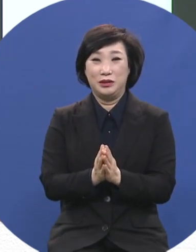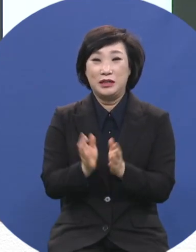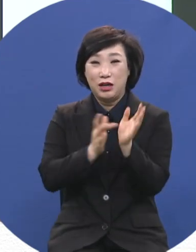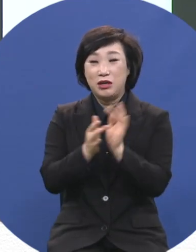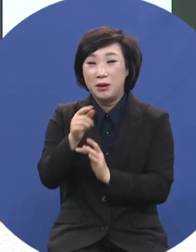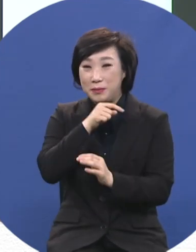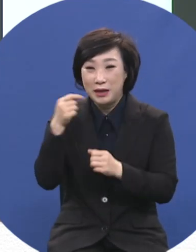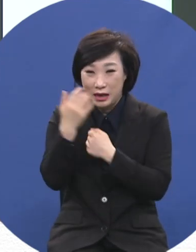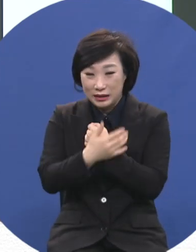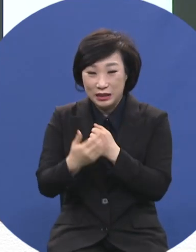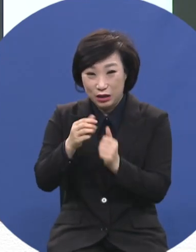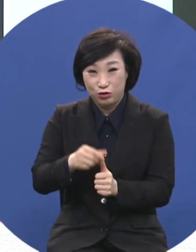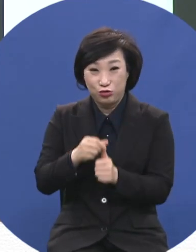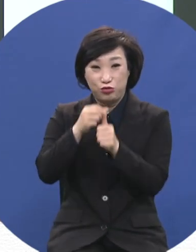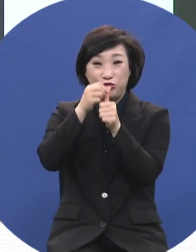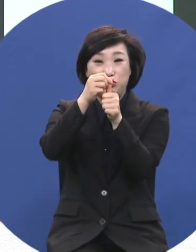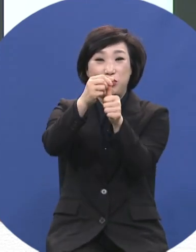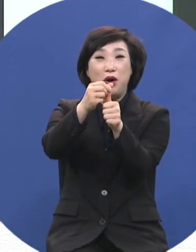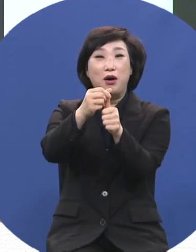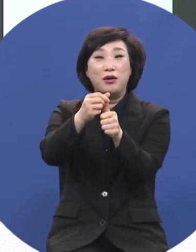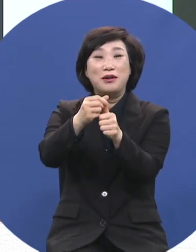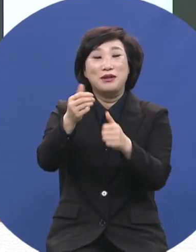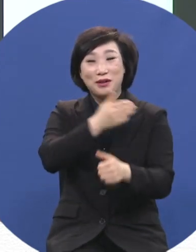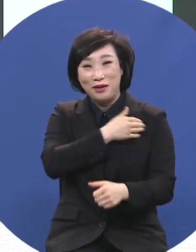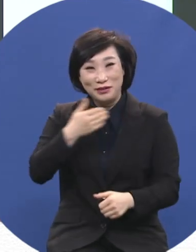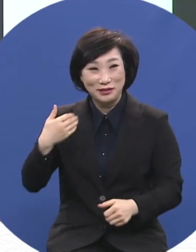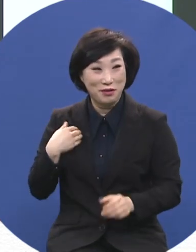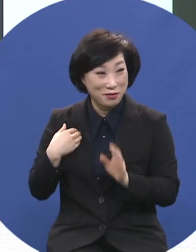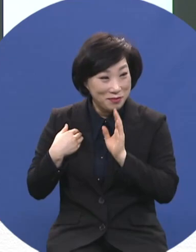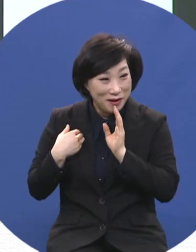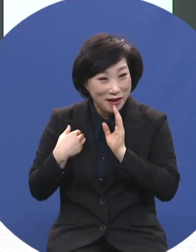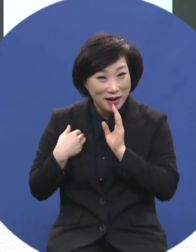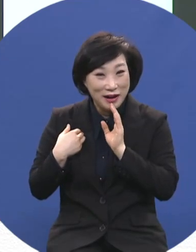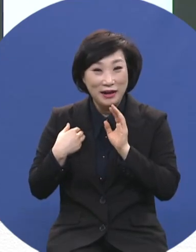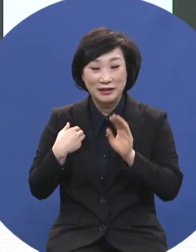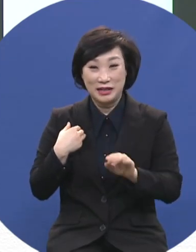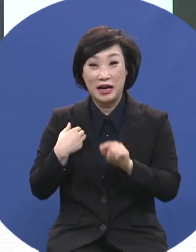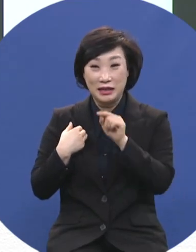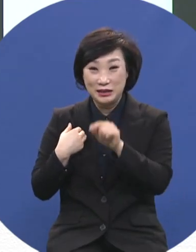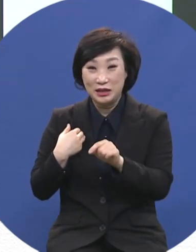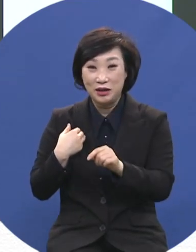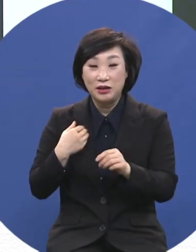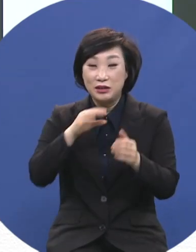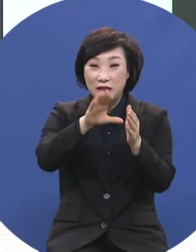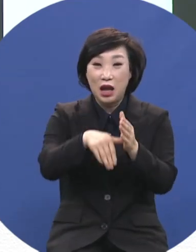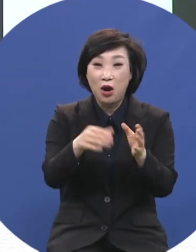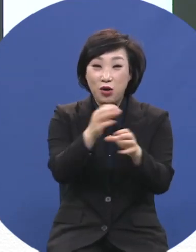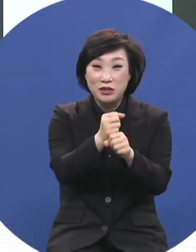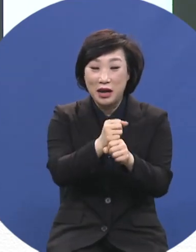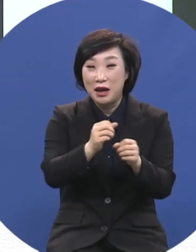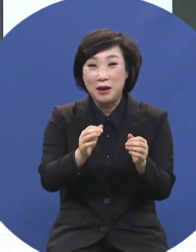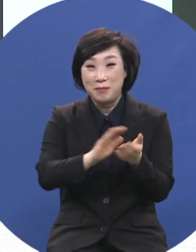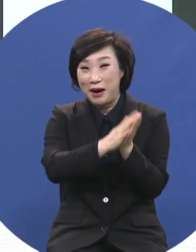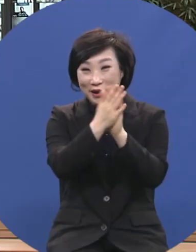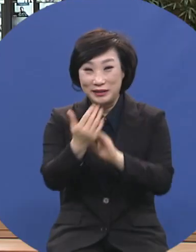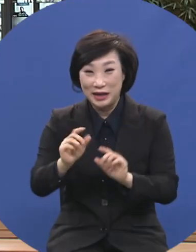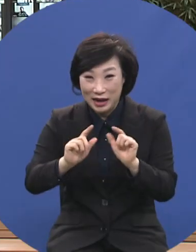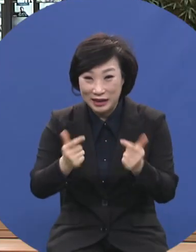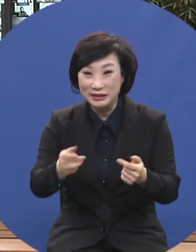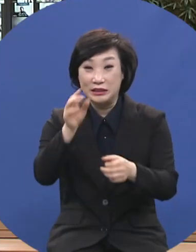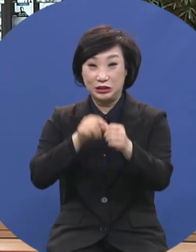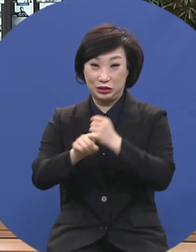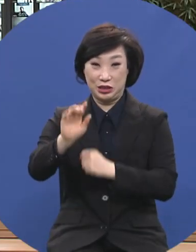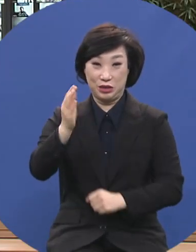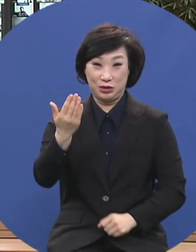피의 은총에 구원받고도 남는다, 넘쳐난다. 이건 어느 시대도 변하지 않는 진리라 이 말입니다.